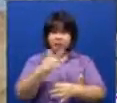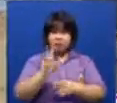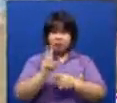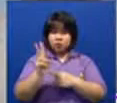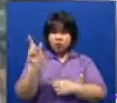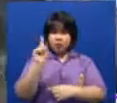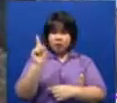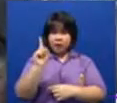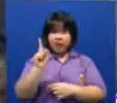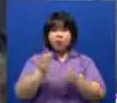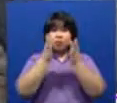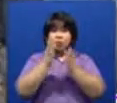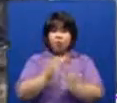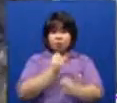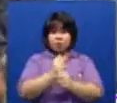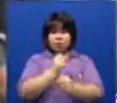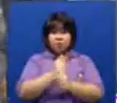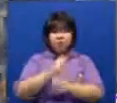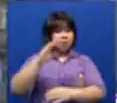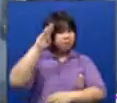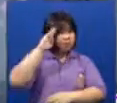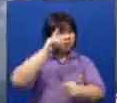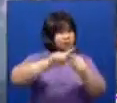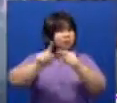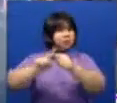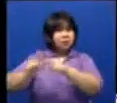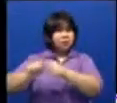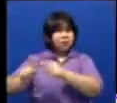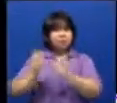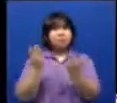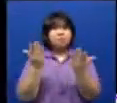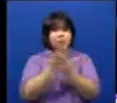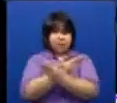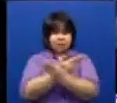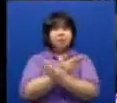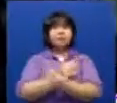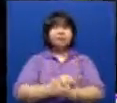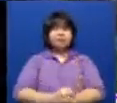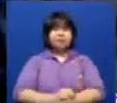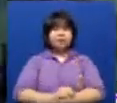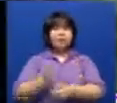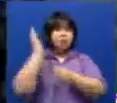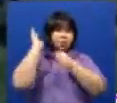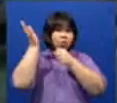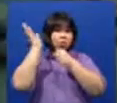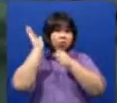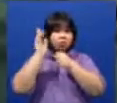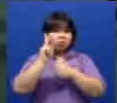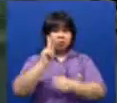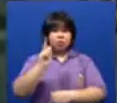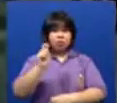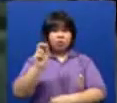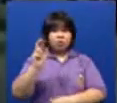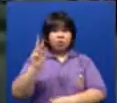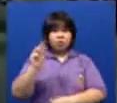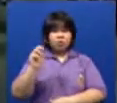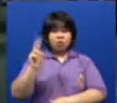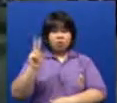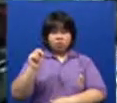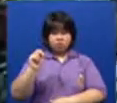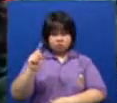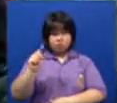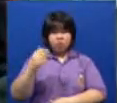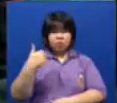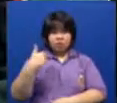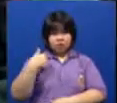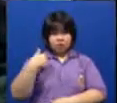ปรับเปลี่ยนกำลังที่มาจากกองทัพภาคอื่นขณะที่พันเอกบรรพตพูลเพียนโฆษกกองอำนวยการรักษาความมั่นคงภายในราชอาณาจักร